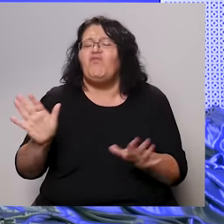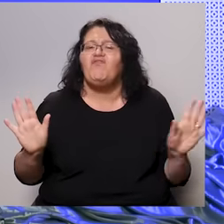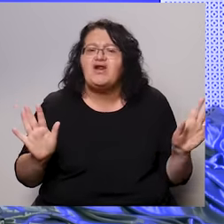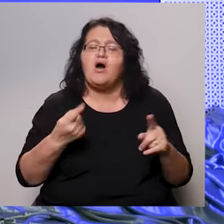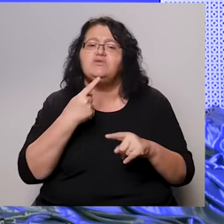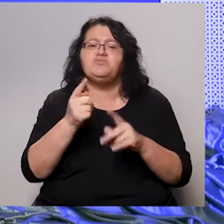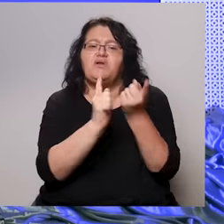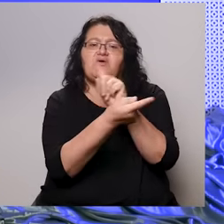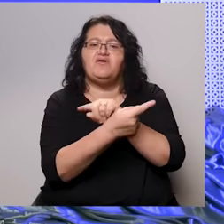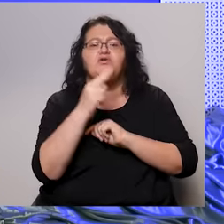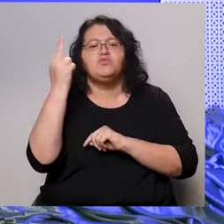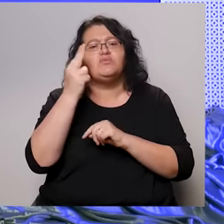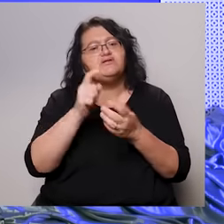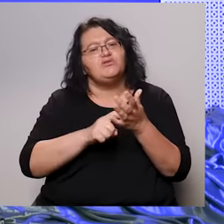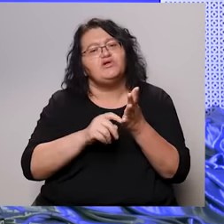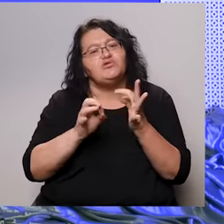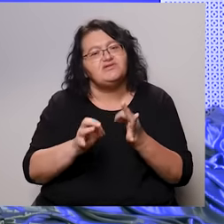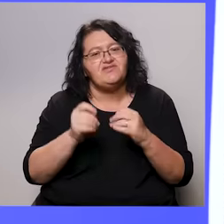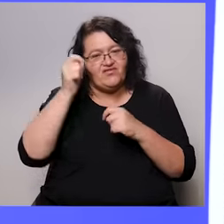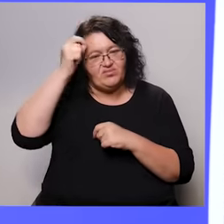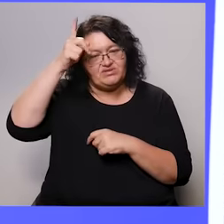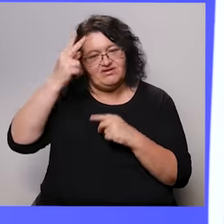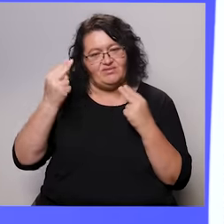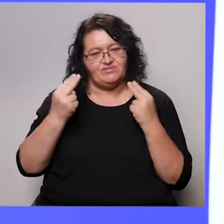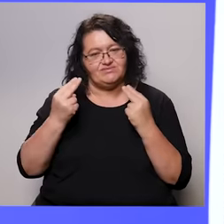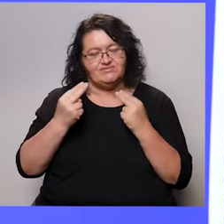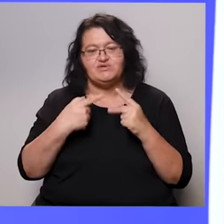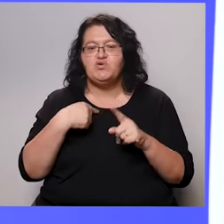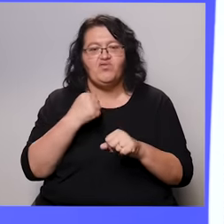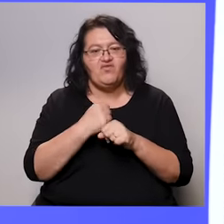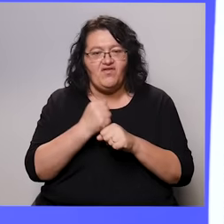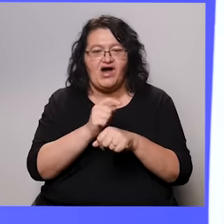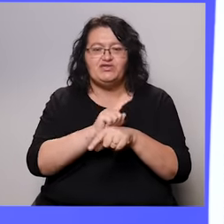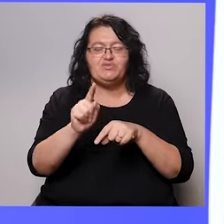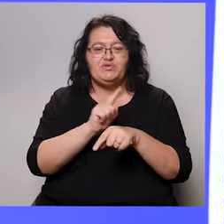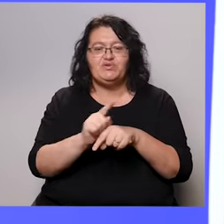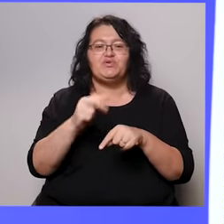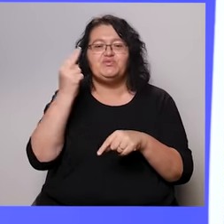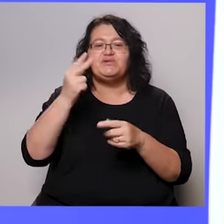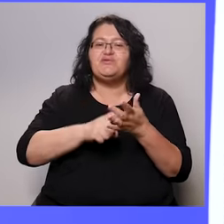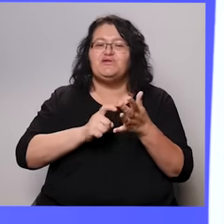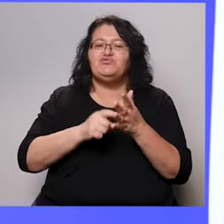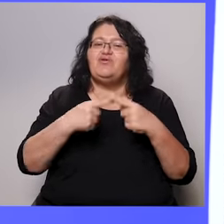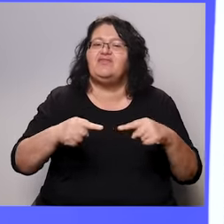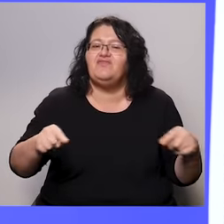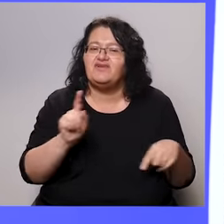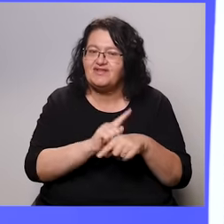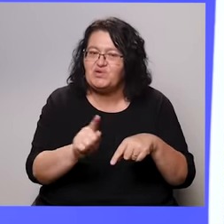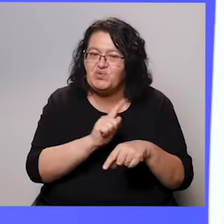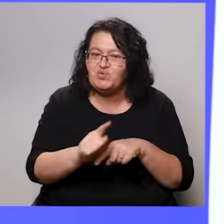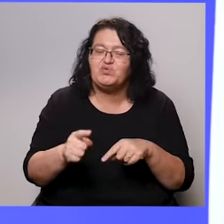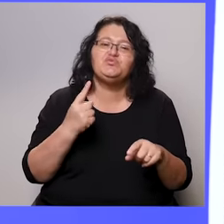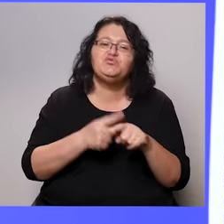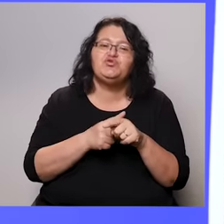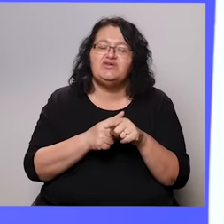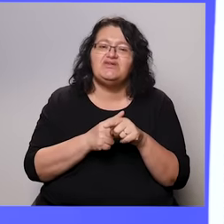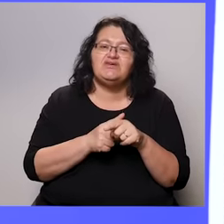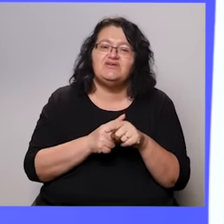respective și zicem, Dumnezeu ne cere să fim înțelepți. Să nu facem cu tare, Dumnezeu ne cere să fim înțelepți. Să nu facem cu tare și așa mai departe